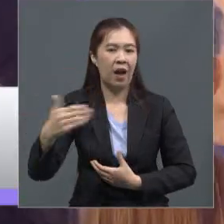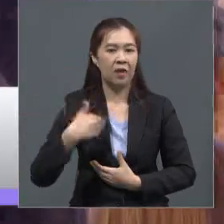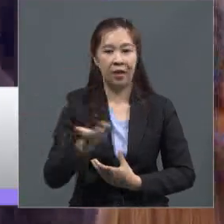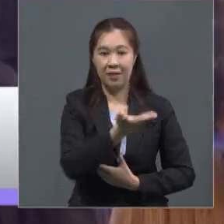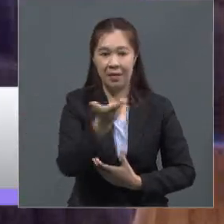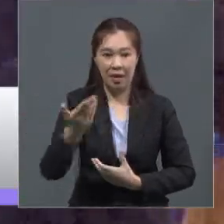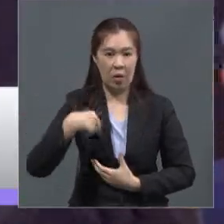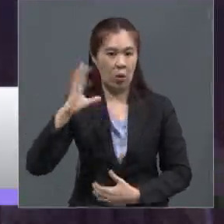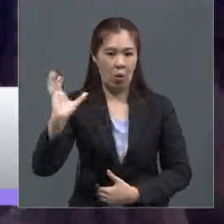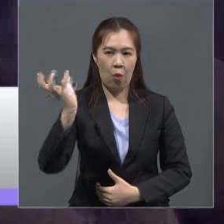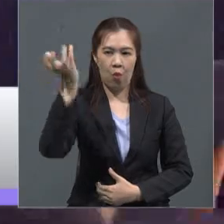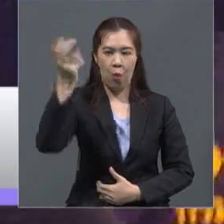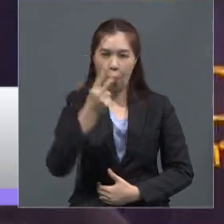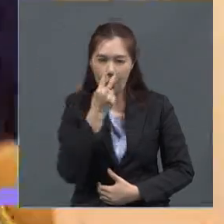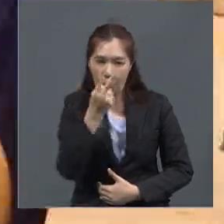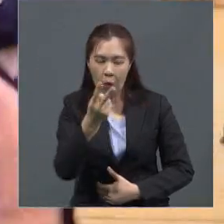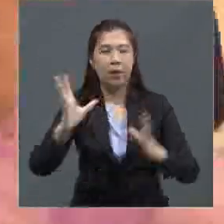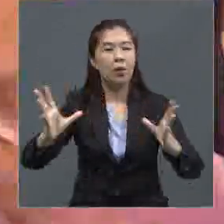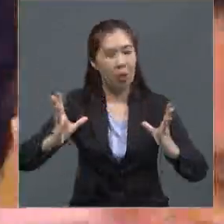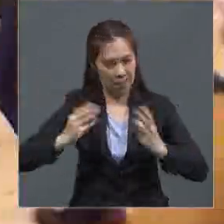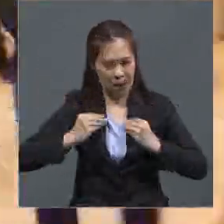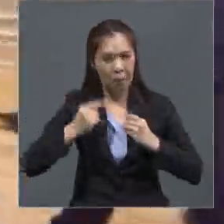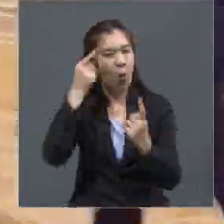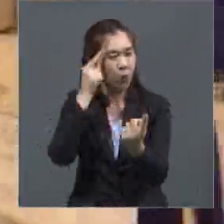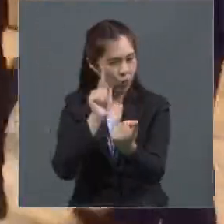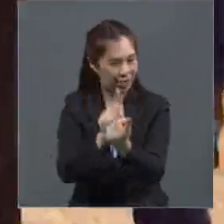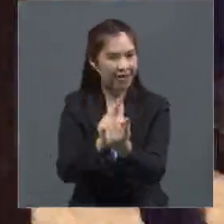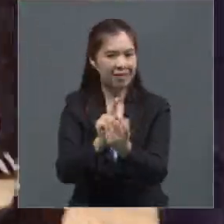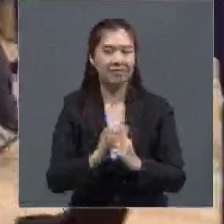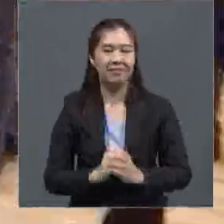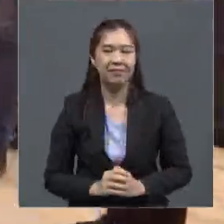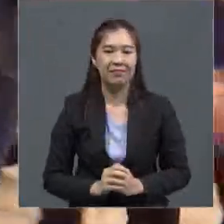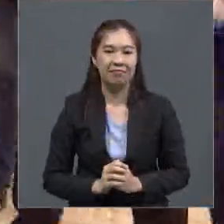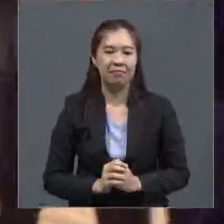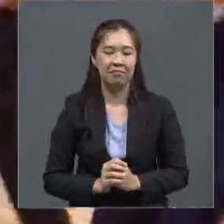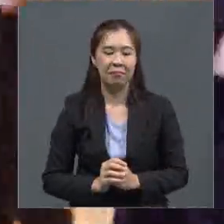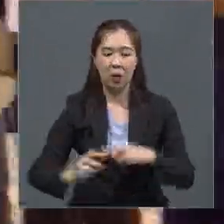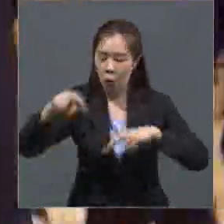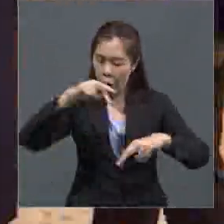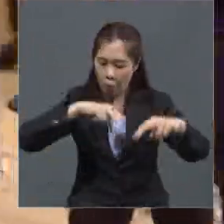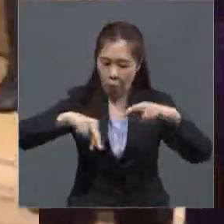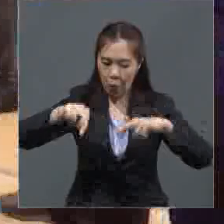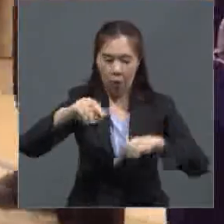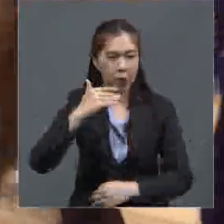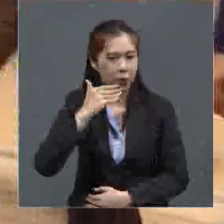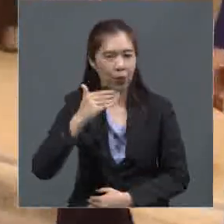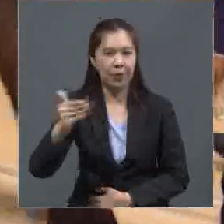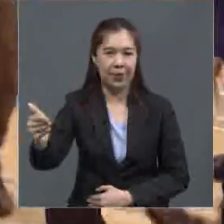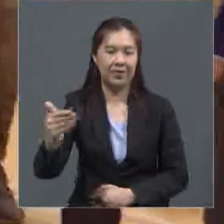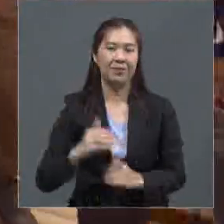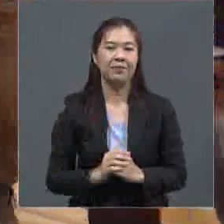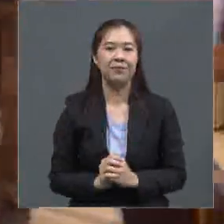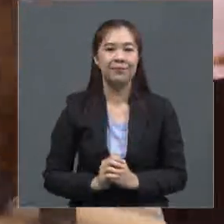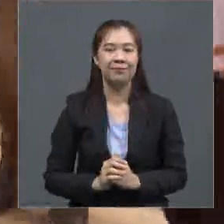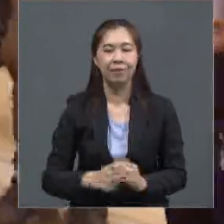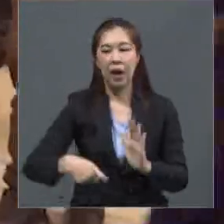รับในระดับสากลนะทั่วโลกเขาก็รู้จักใช่มยการไหว้แบบไทยรงไว้ให้อยู่ตลอดไปนะครับนอกจากนี้เนี่ยก็ยังมี